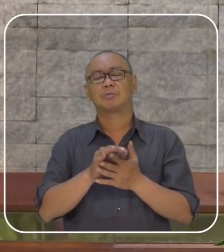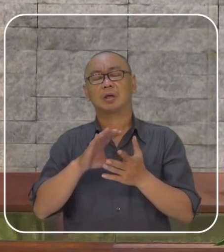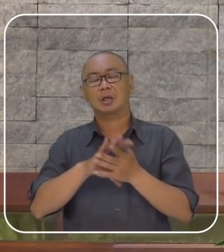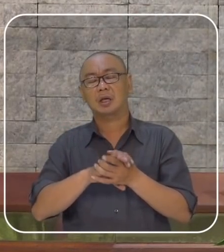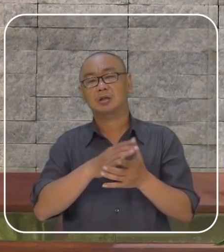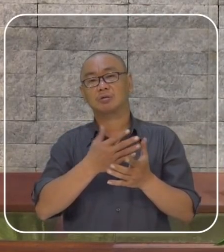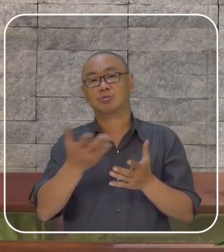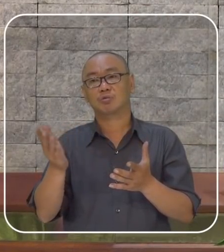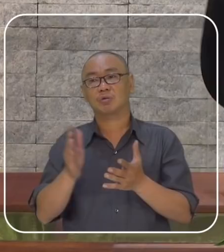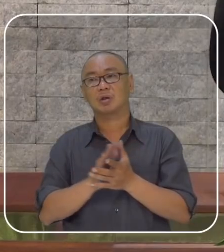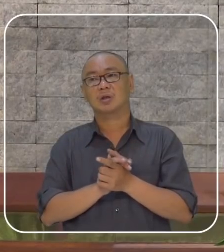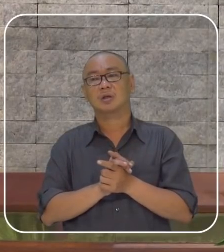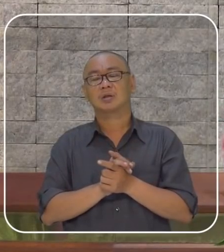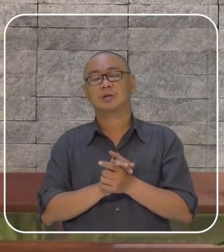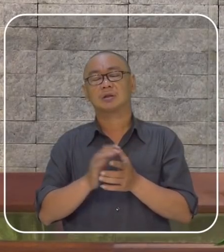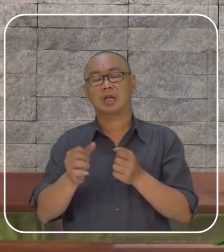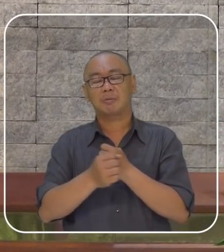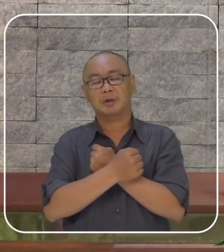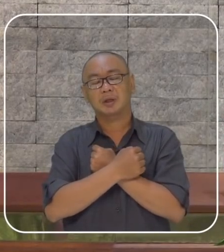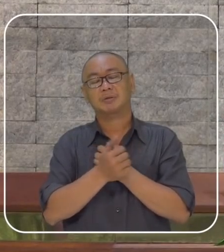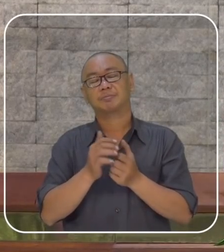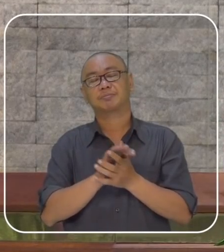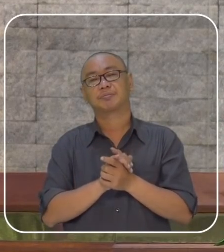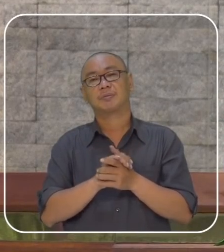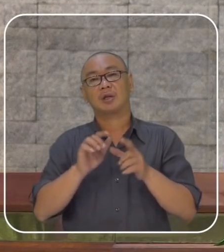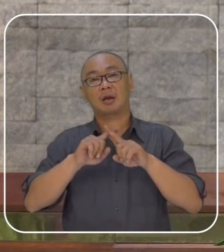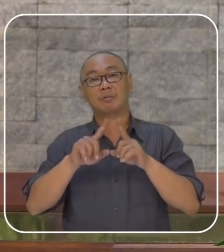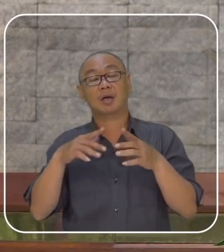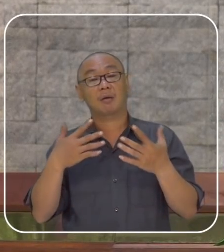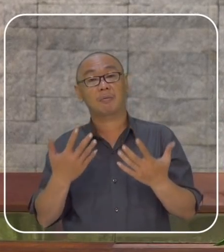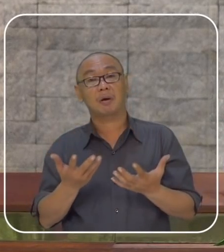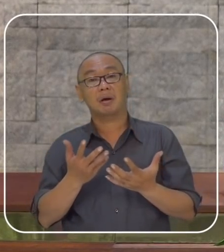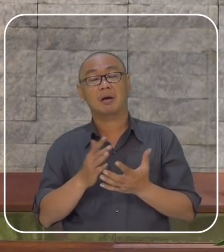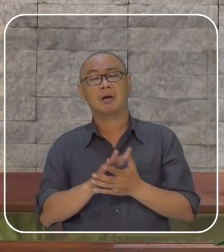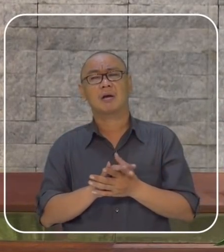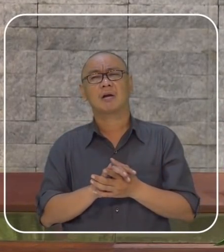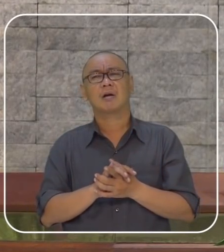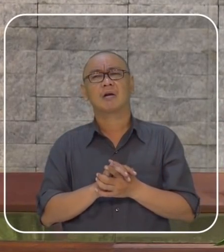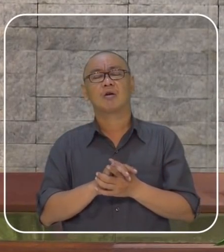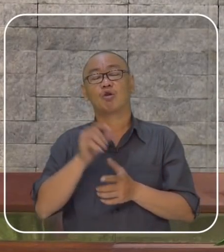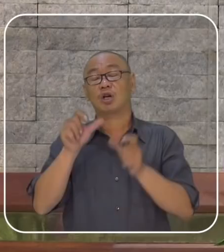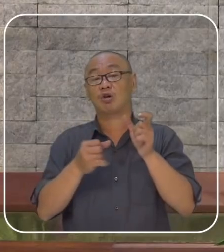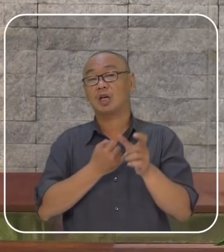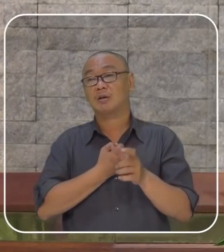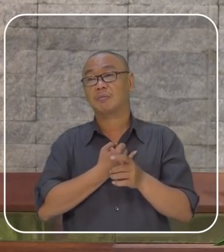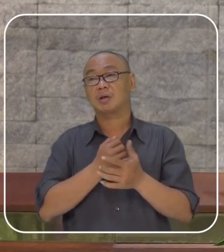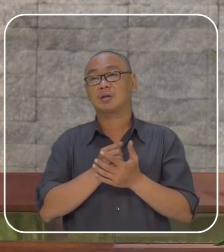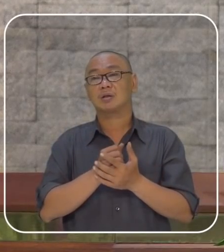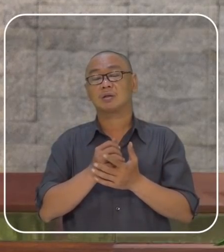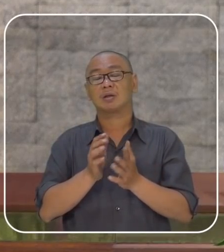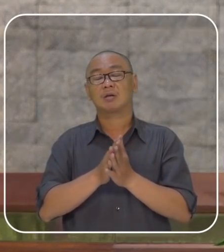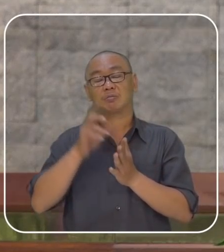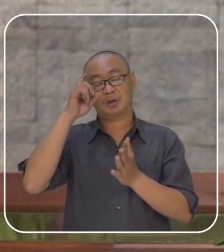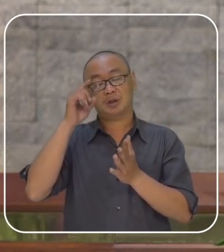karya keselamatan ini dan semua diselamatkan. Tetapi apabila orang-orang beriman, orang-orang yang